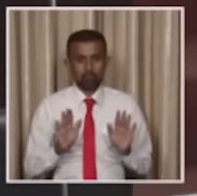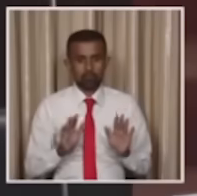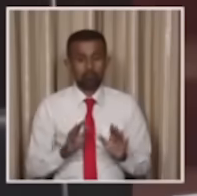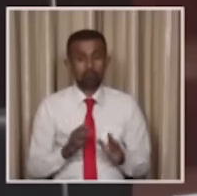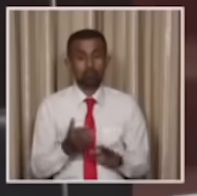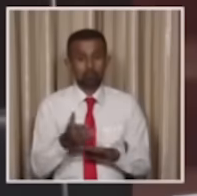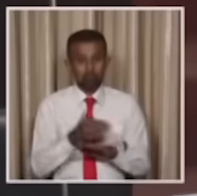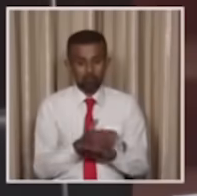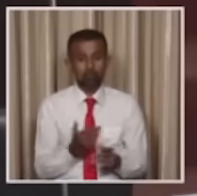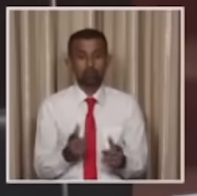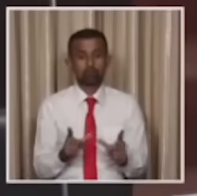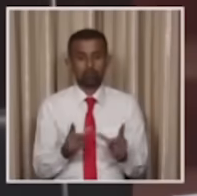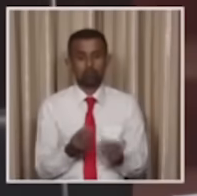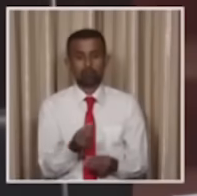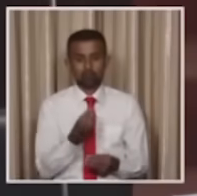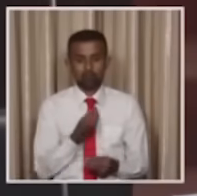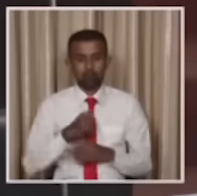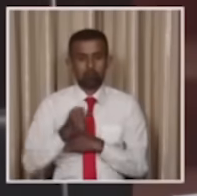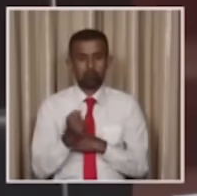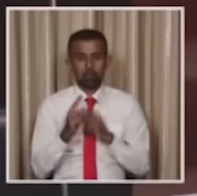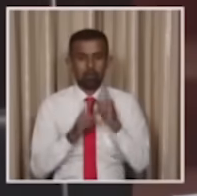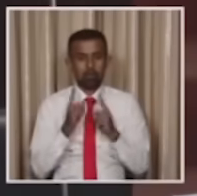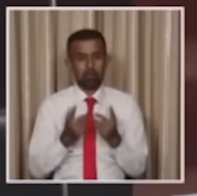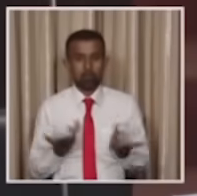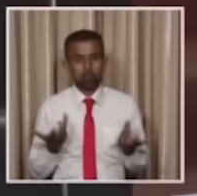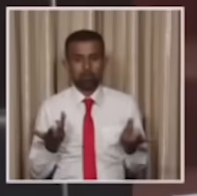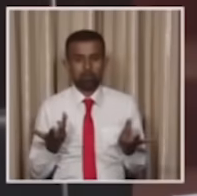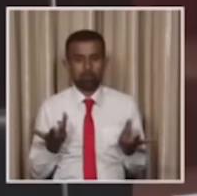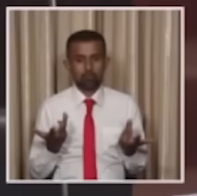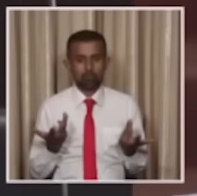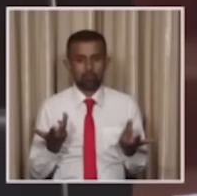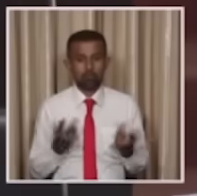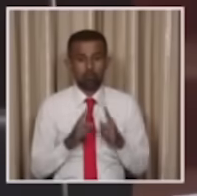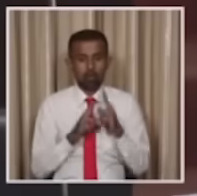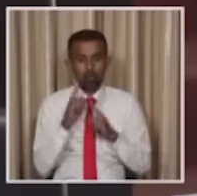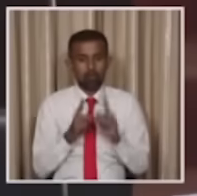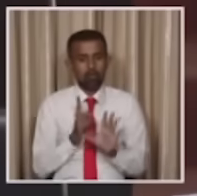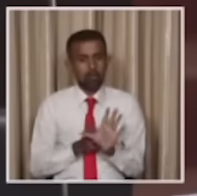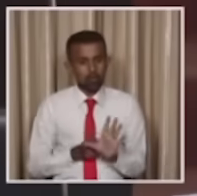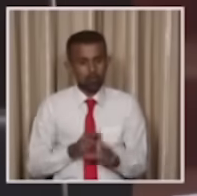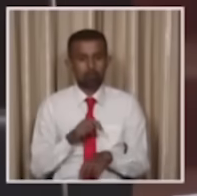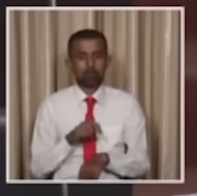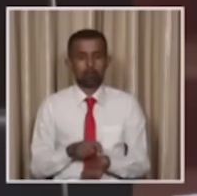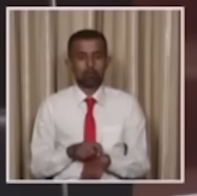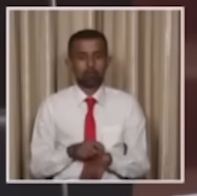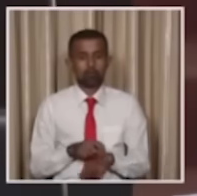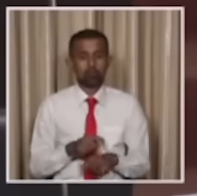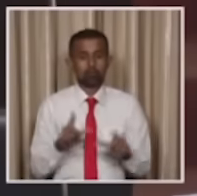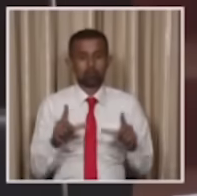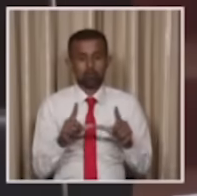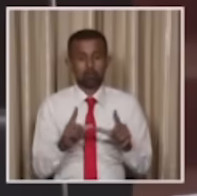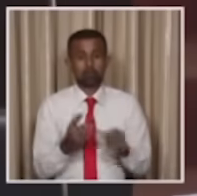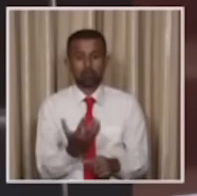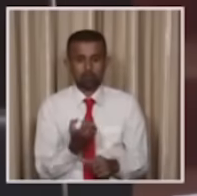ඇතිව. එතුමාට බලහත්කාරයෙන් කතා කරන්න බෑනේ. එතුමා කතා කරන හැම අවස්ථාවකම මුලාසනේ අවසරය ඇතුව